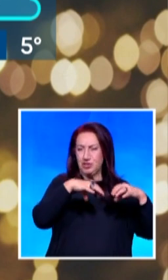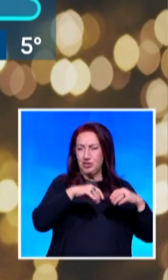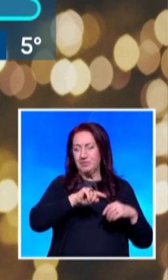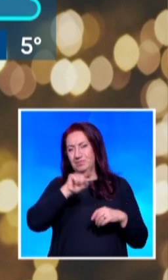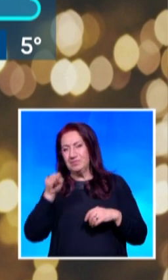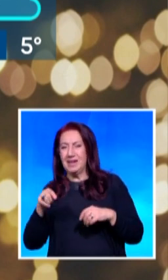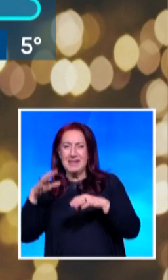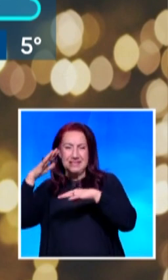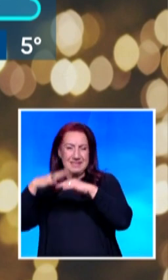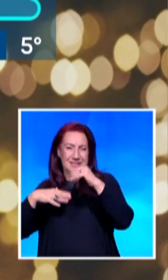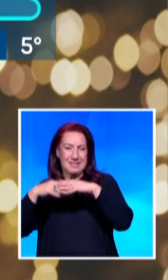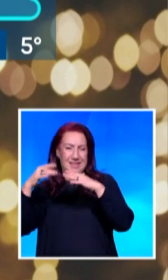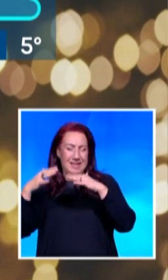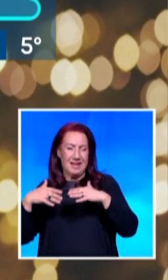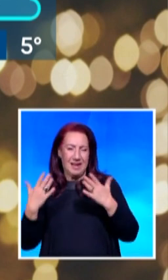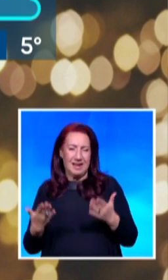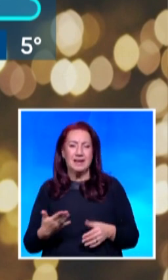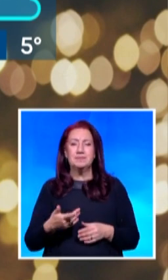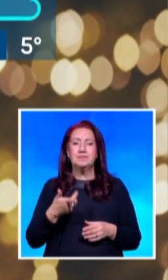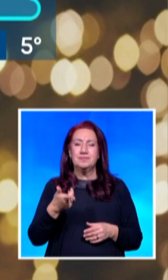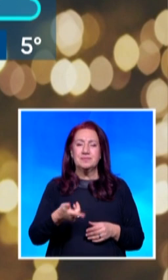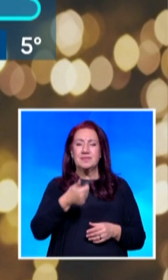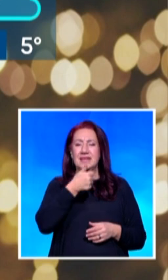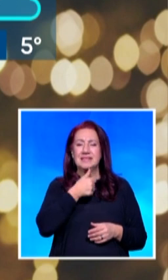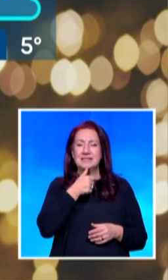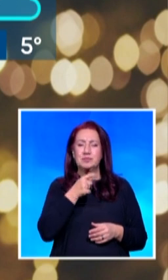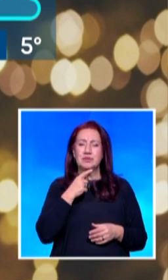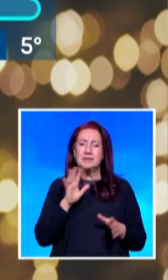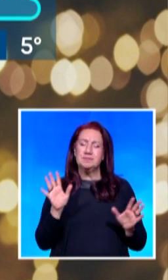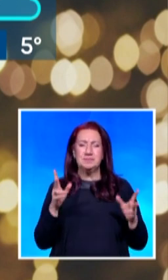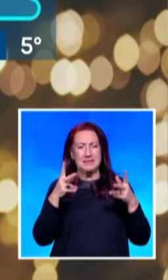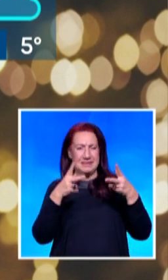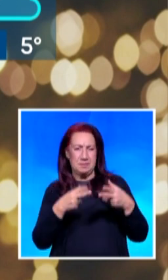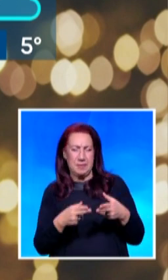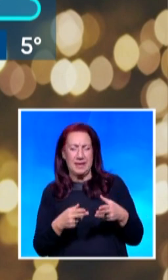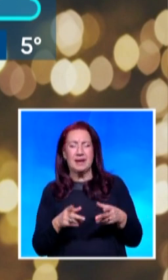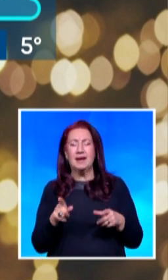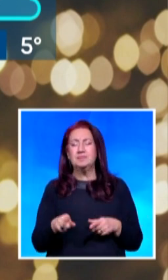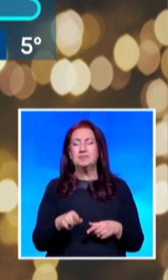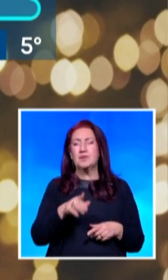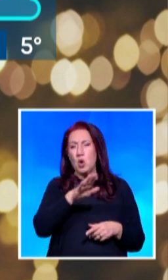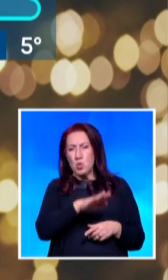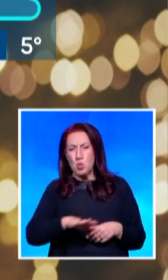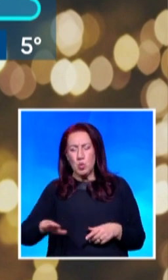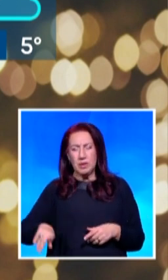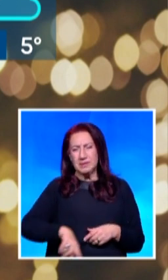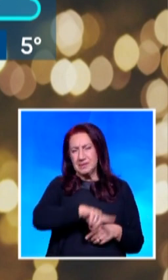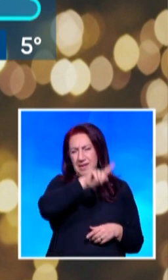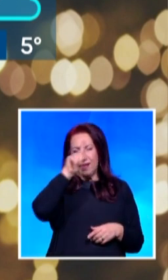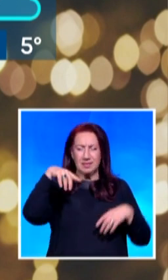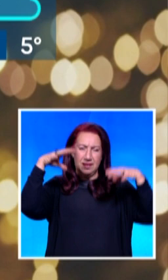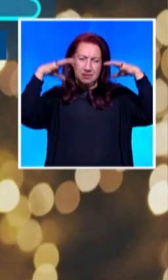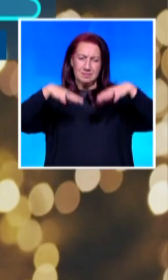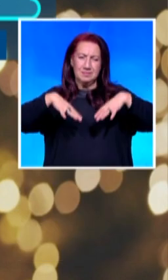райони валежите ще отслабнат и постепенно ще спират. В южната половина от страната обаче ще продължат през целия ден и ще се образува снежна